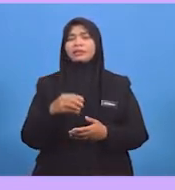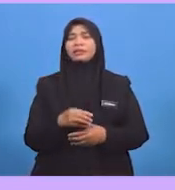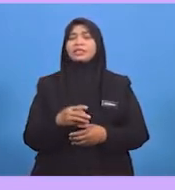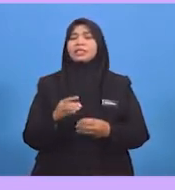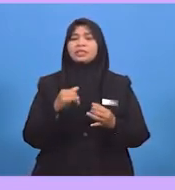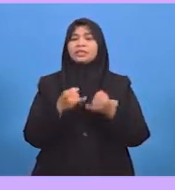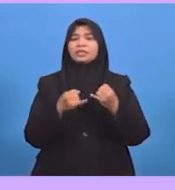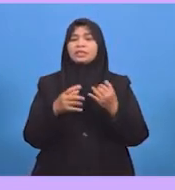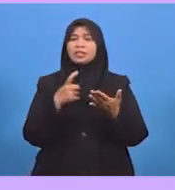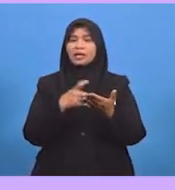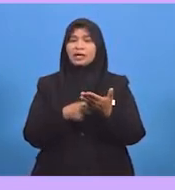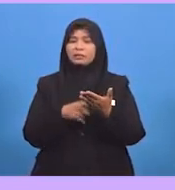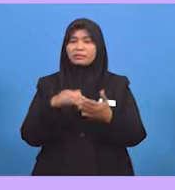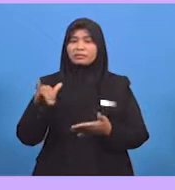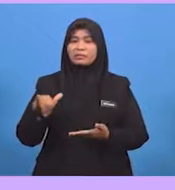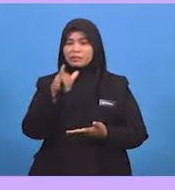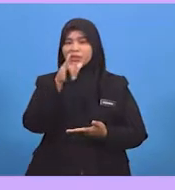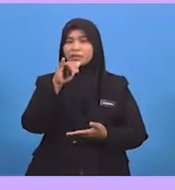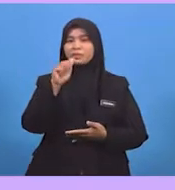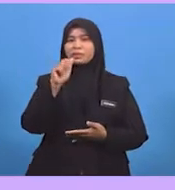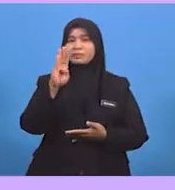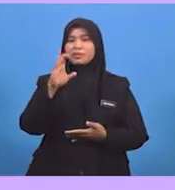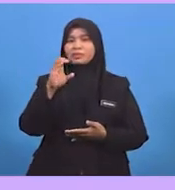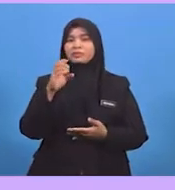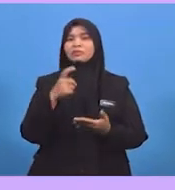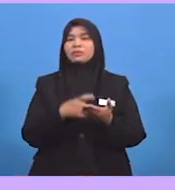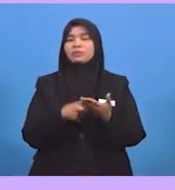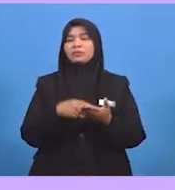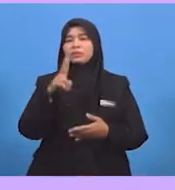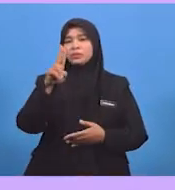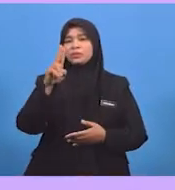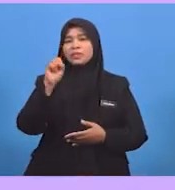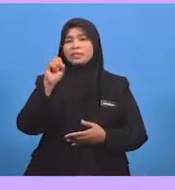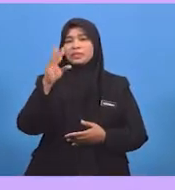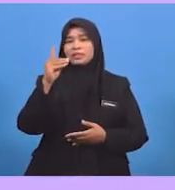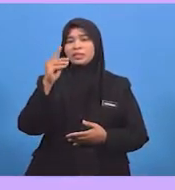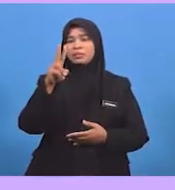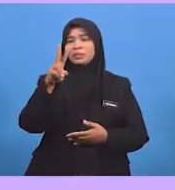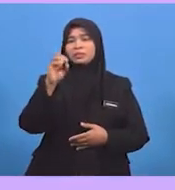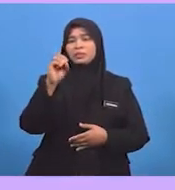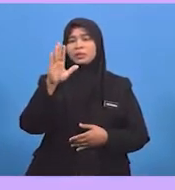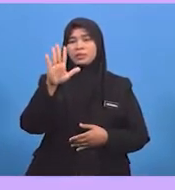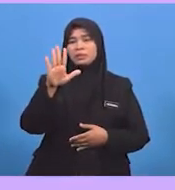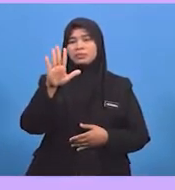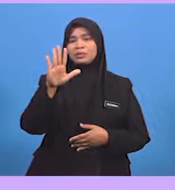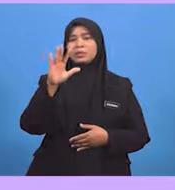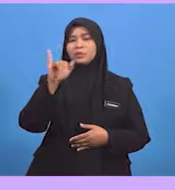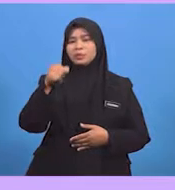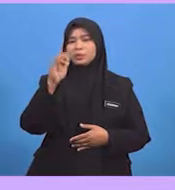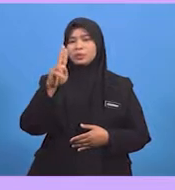Boeing B737 tadi berharga USD 205 juta, berapa banyak nilainya dalam